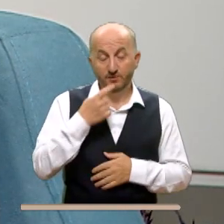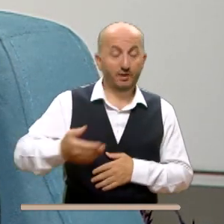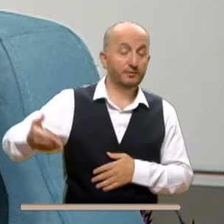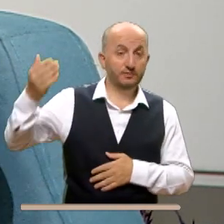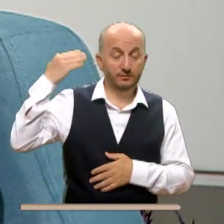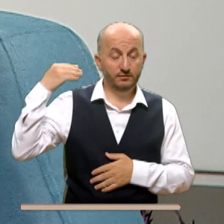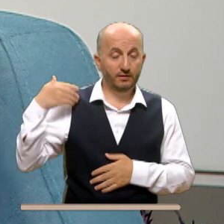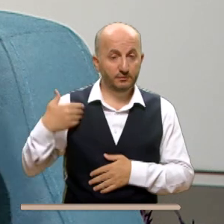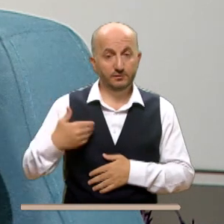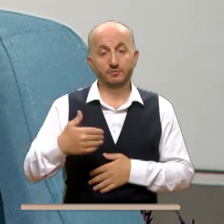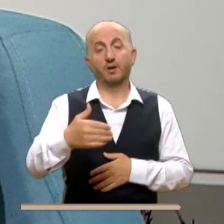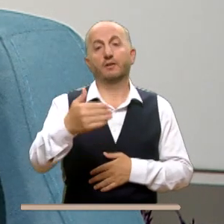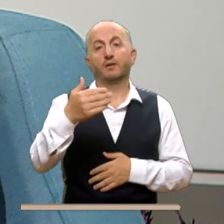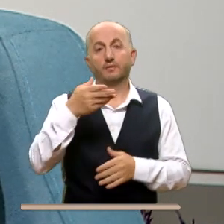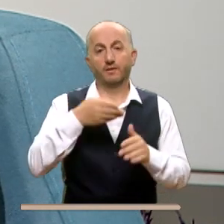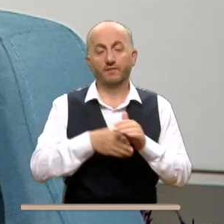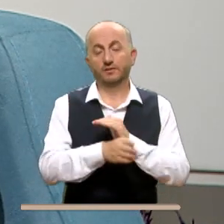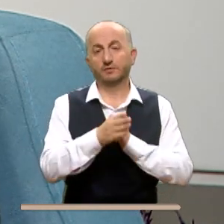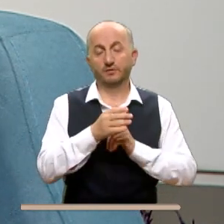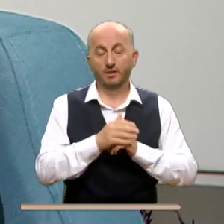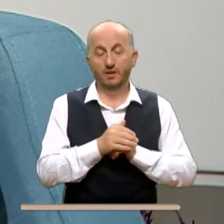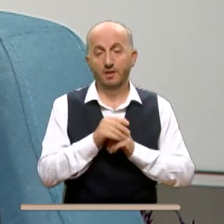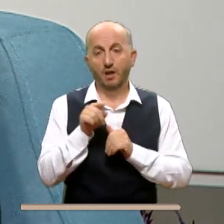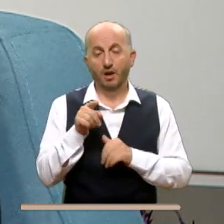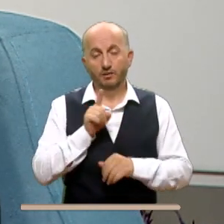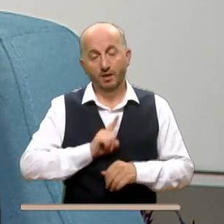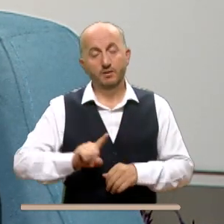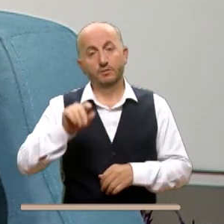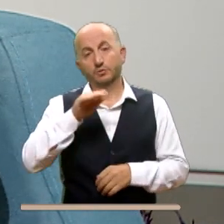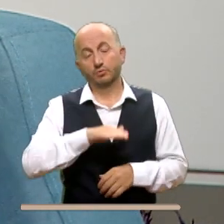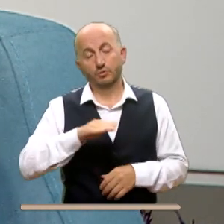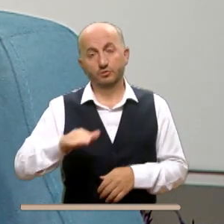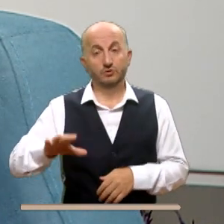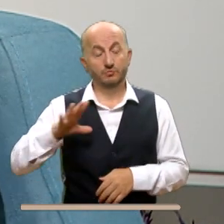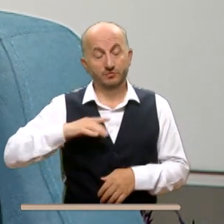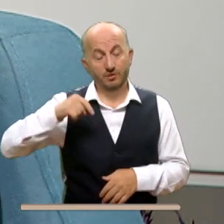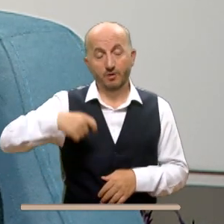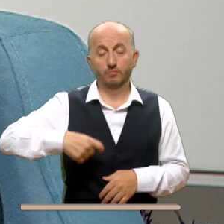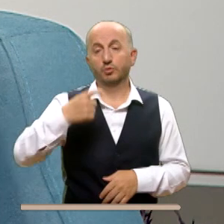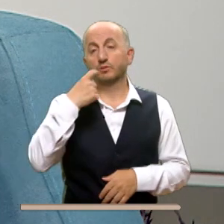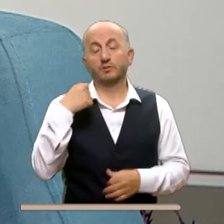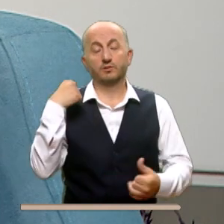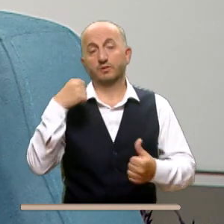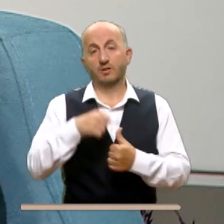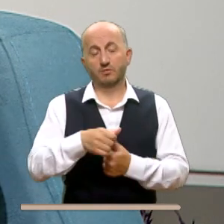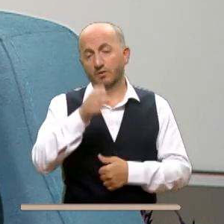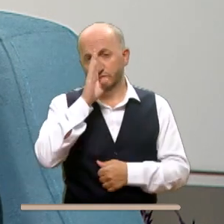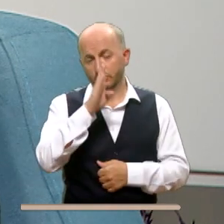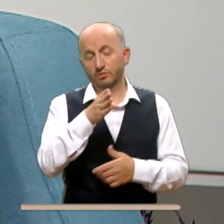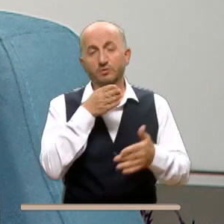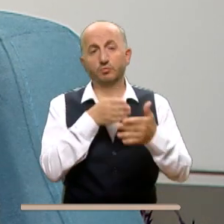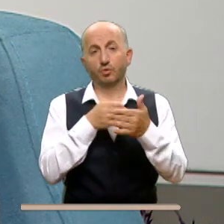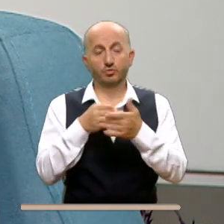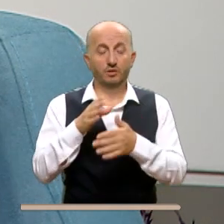itibaren devreye girdiler. Orada adaylarımız, öğrencilerimiz var. Bu yılda tekrar ciddi müracaatlar